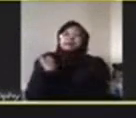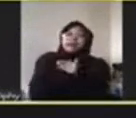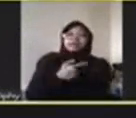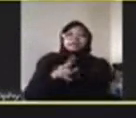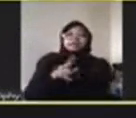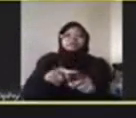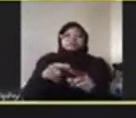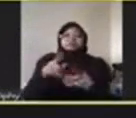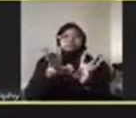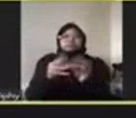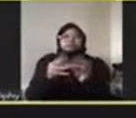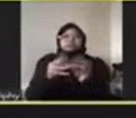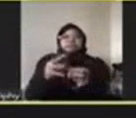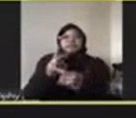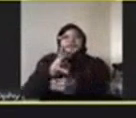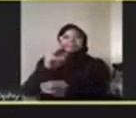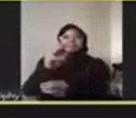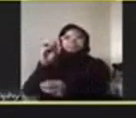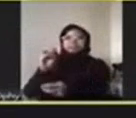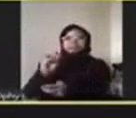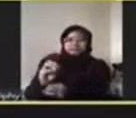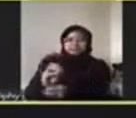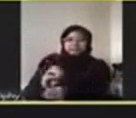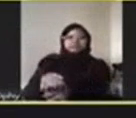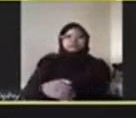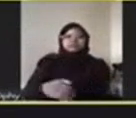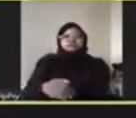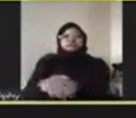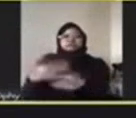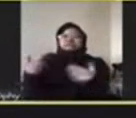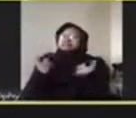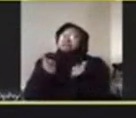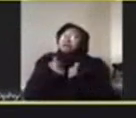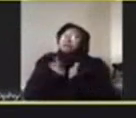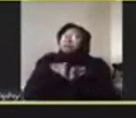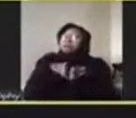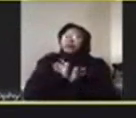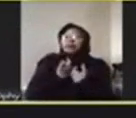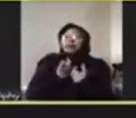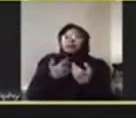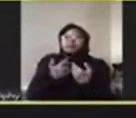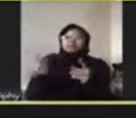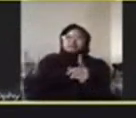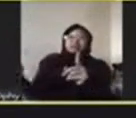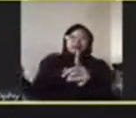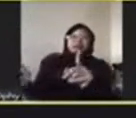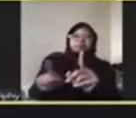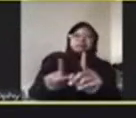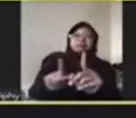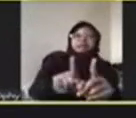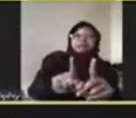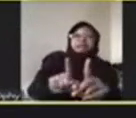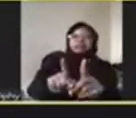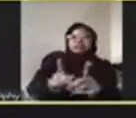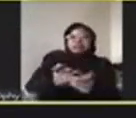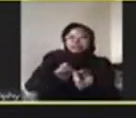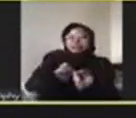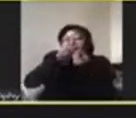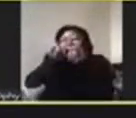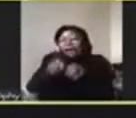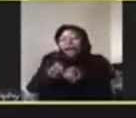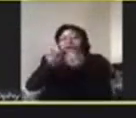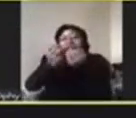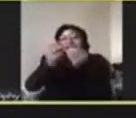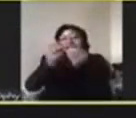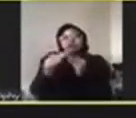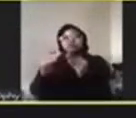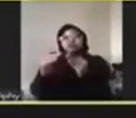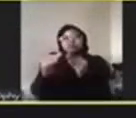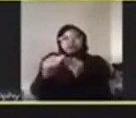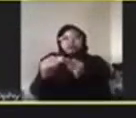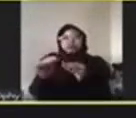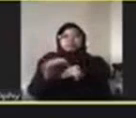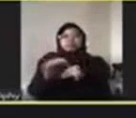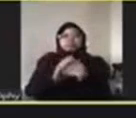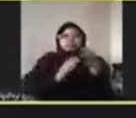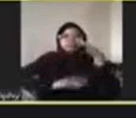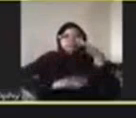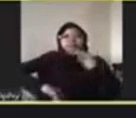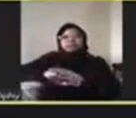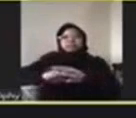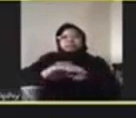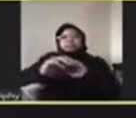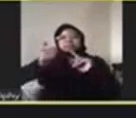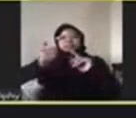Jadi 3% mengatakan jenuh mendampingi anak belajar dari rumah. PJJ tidak dapat maksimal itu 16%.